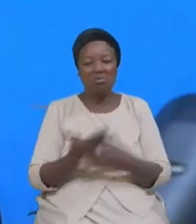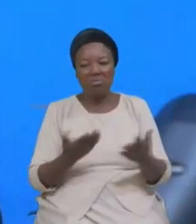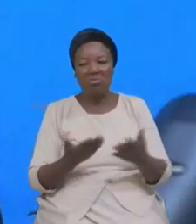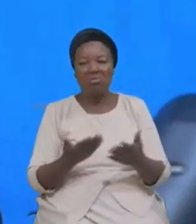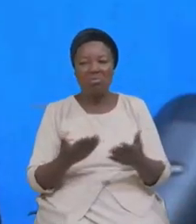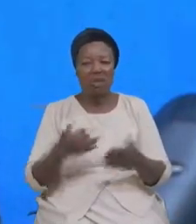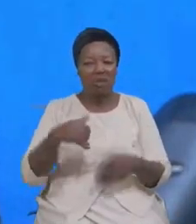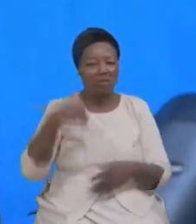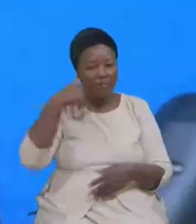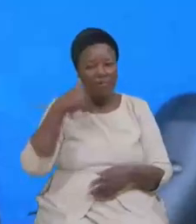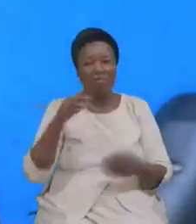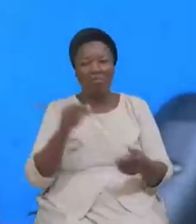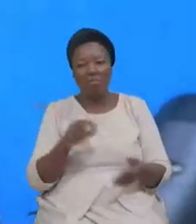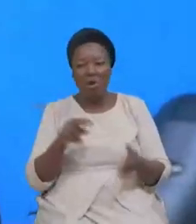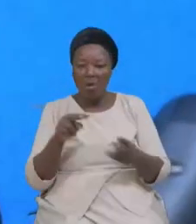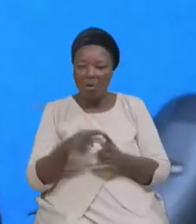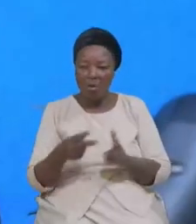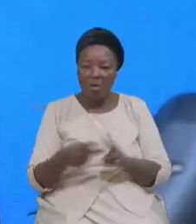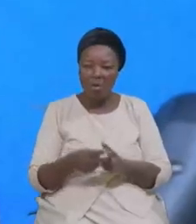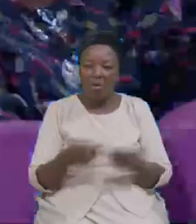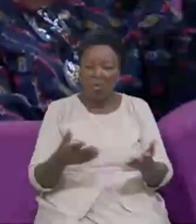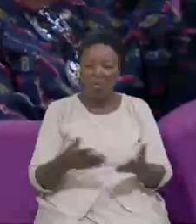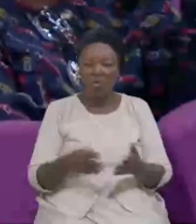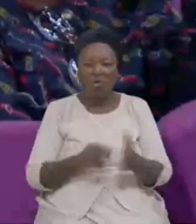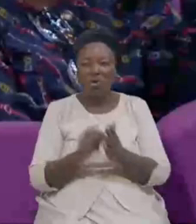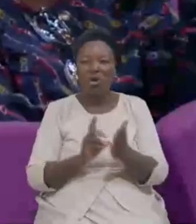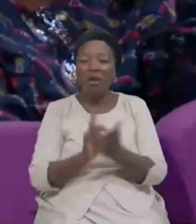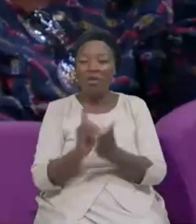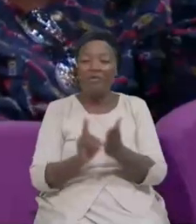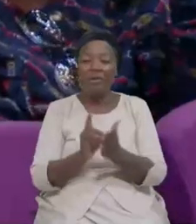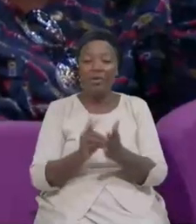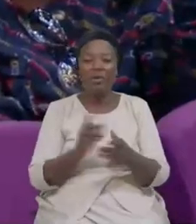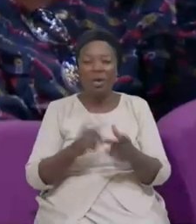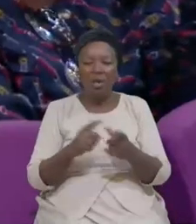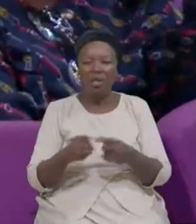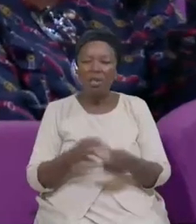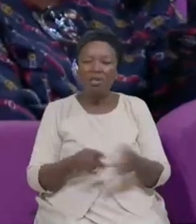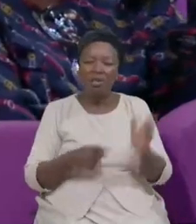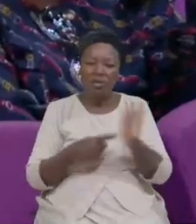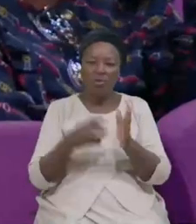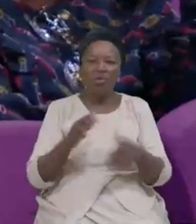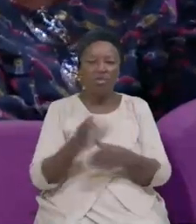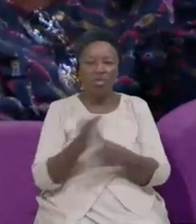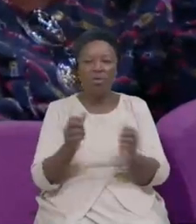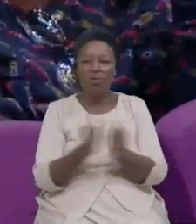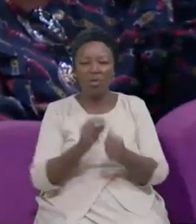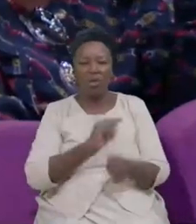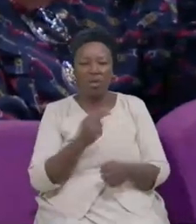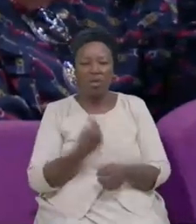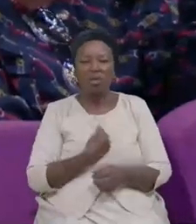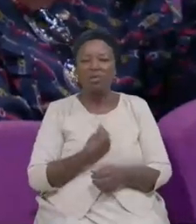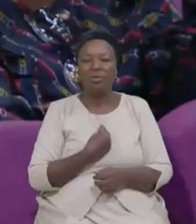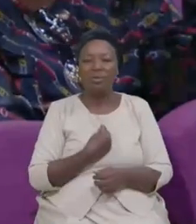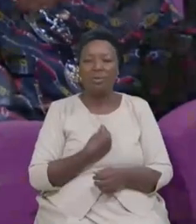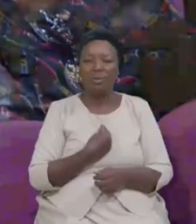dans vos différentes nations, ou bien vous pouvez enregistrer une vidéo de votre témoignage et partager avec nous sur